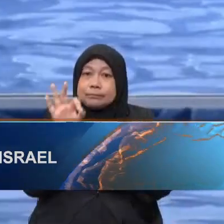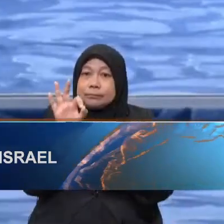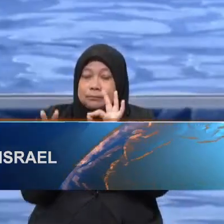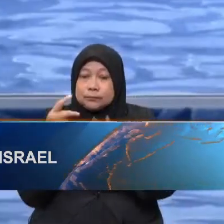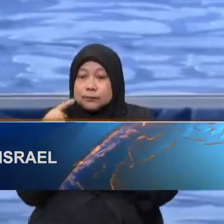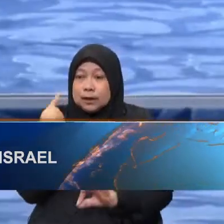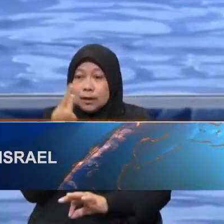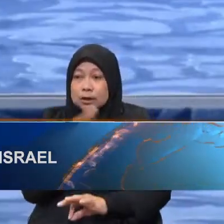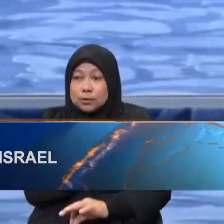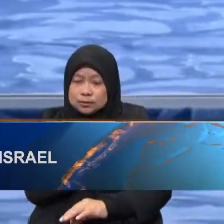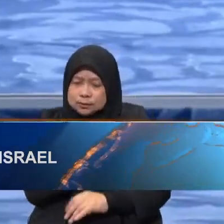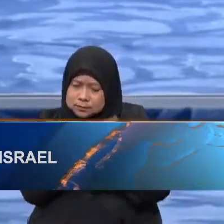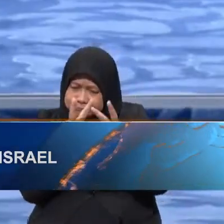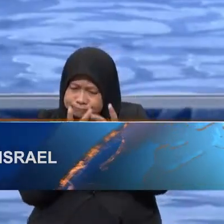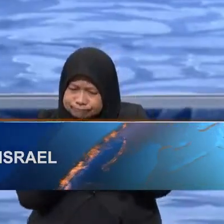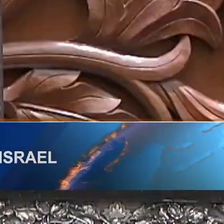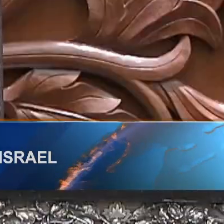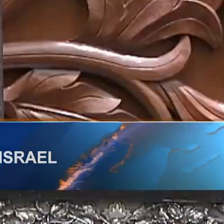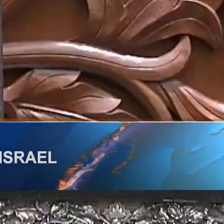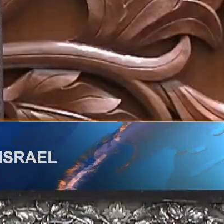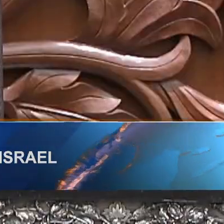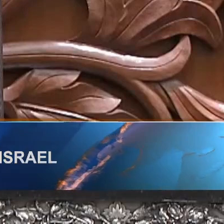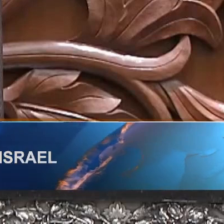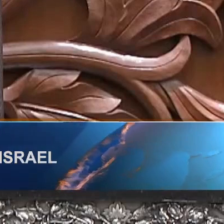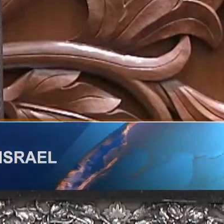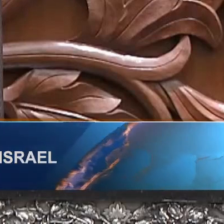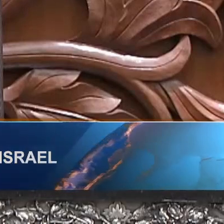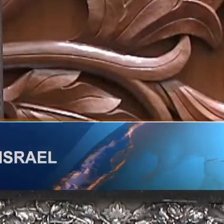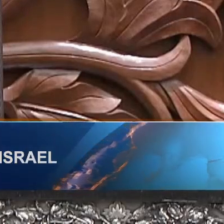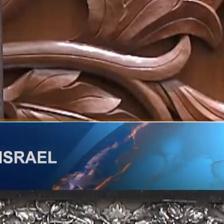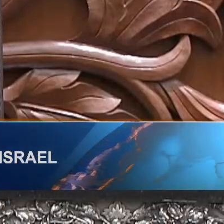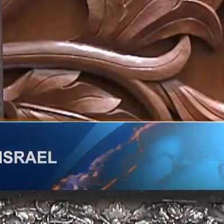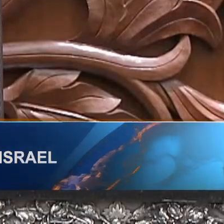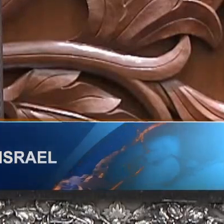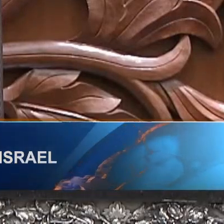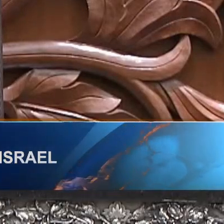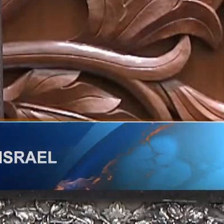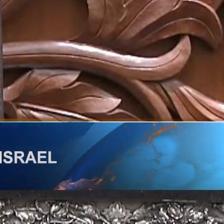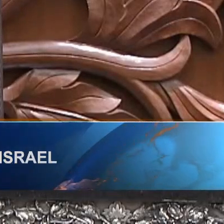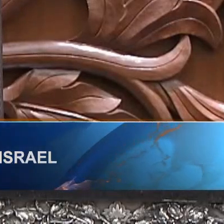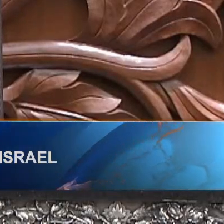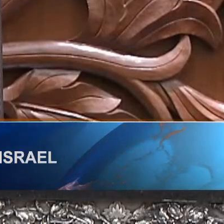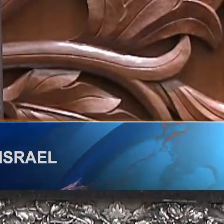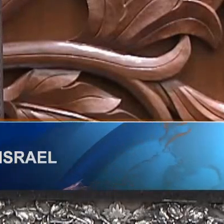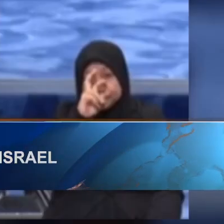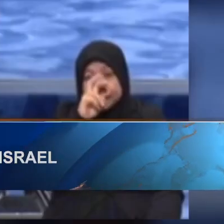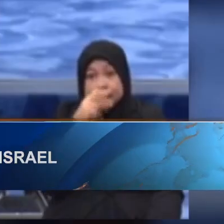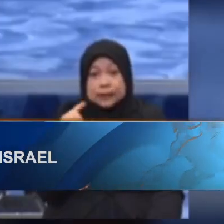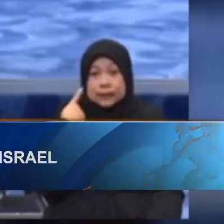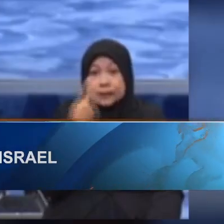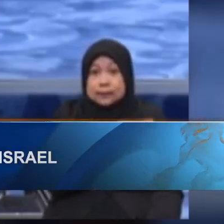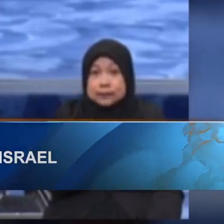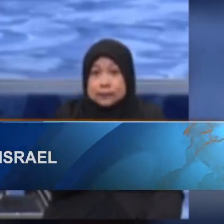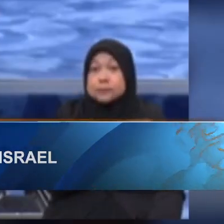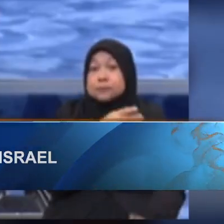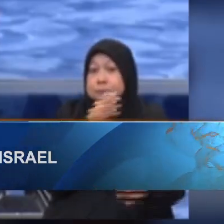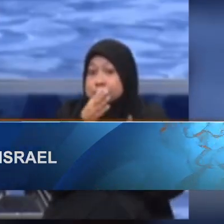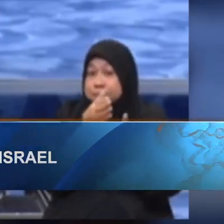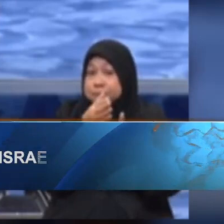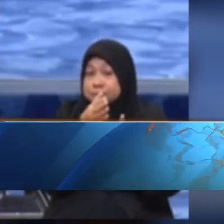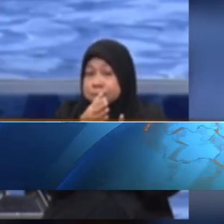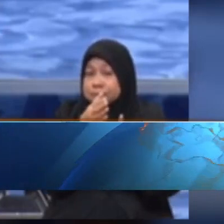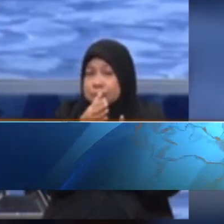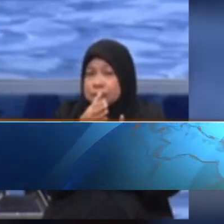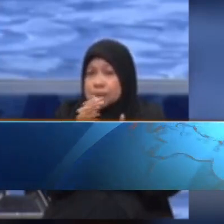Israel, iaitu tidak membenarkan dan menghentikan semua perdagangan langsung dengan syarikat Israel. Dalam pendirian kita